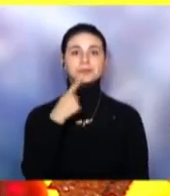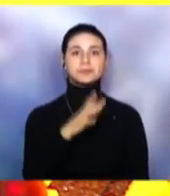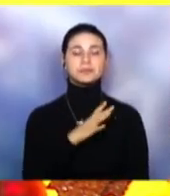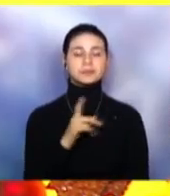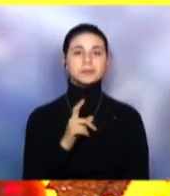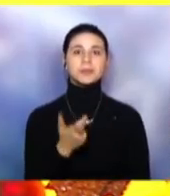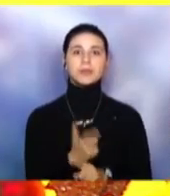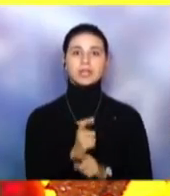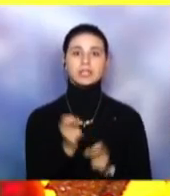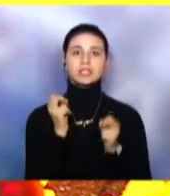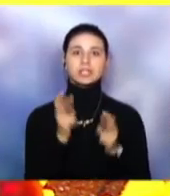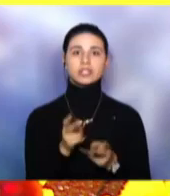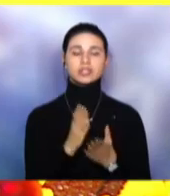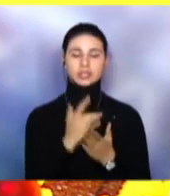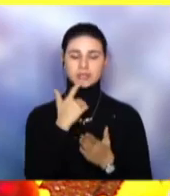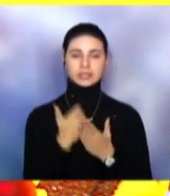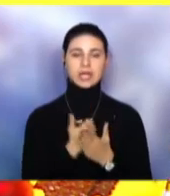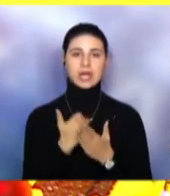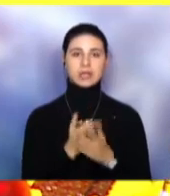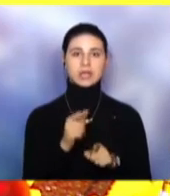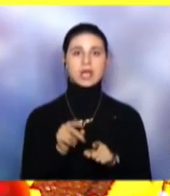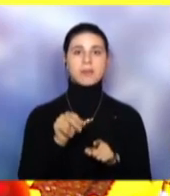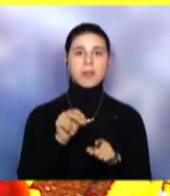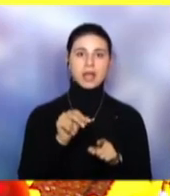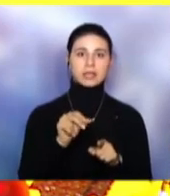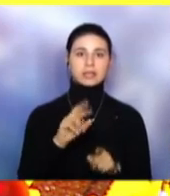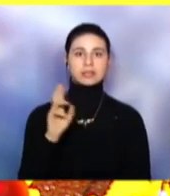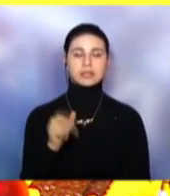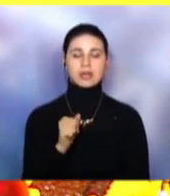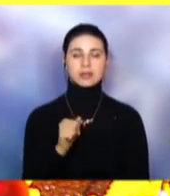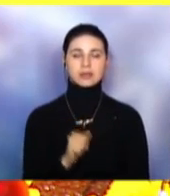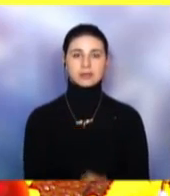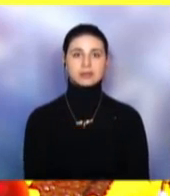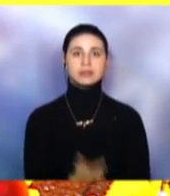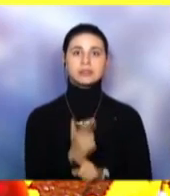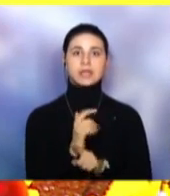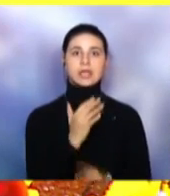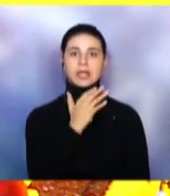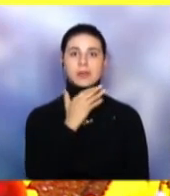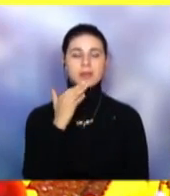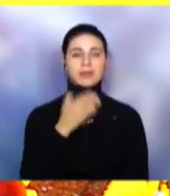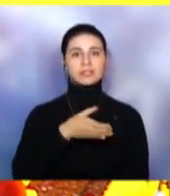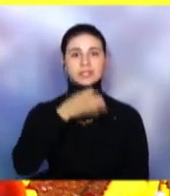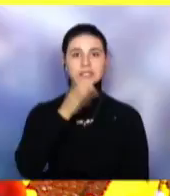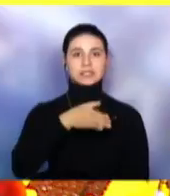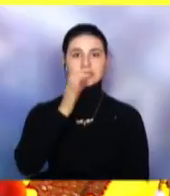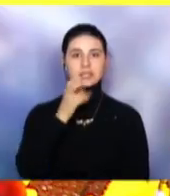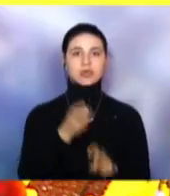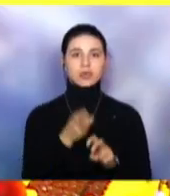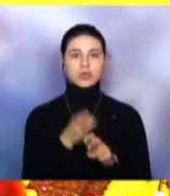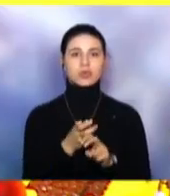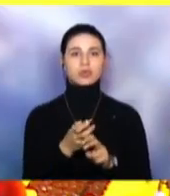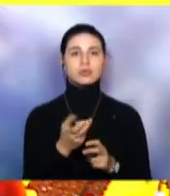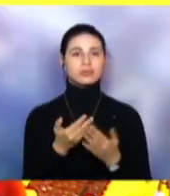სახიფათო კომბინაცია საახალწლოდ მარილი და დიდი რაოდენობით სითხეები, მათ შორის